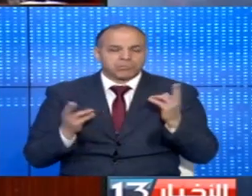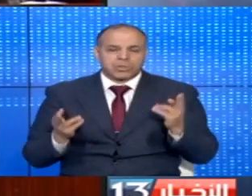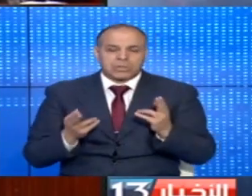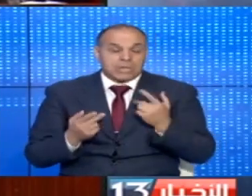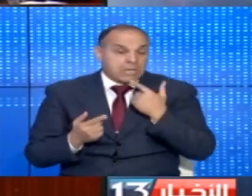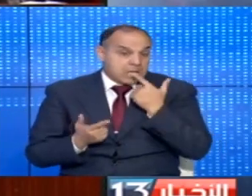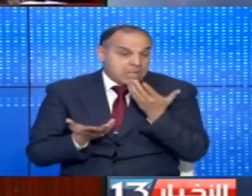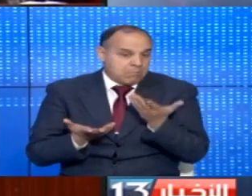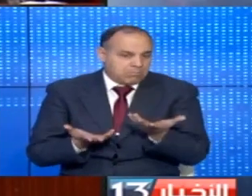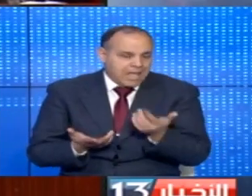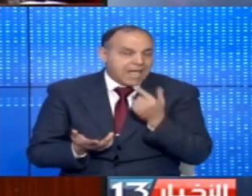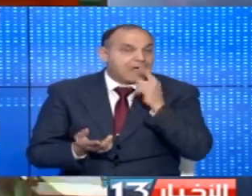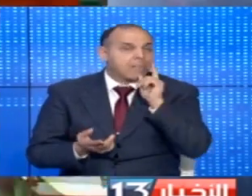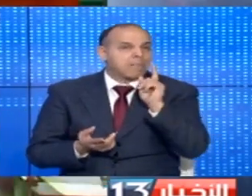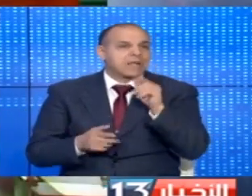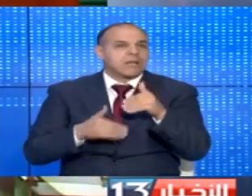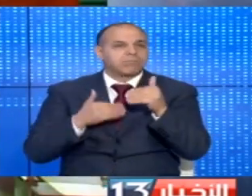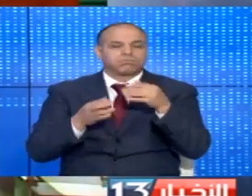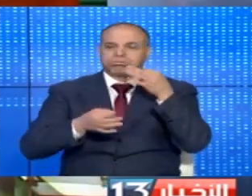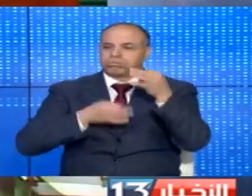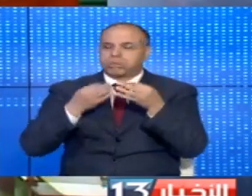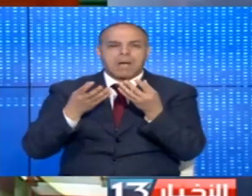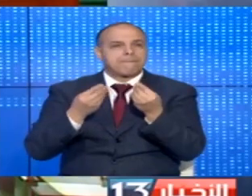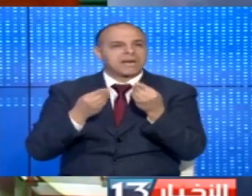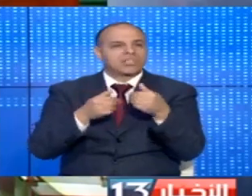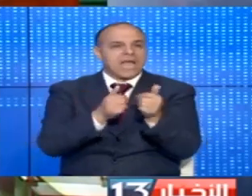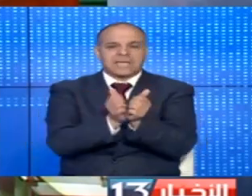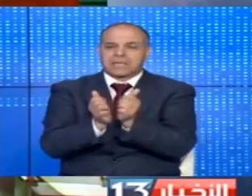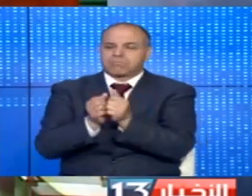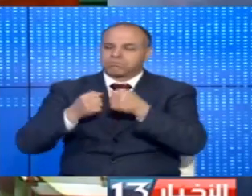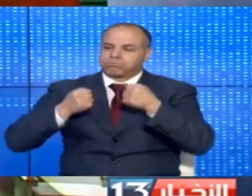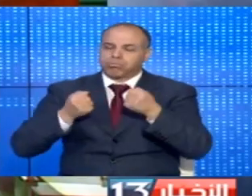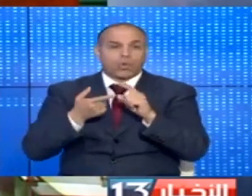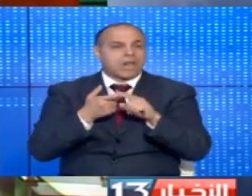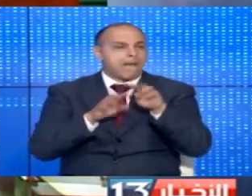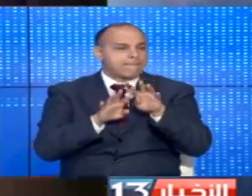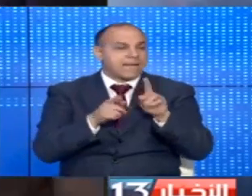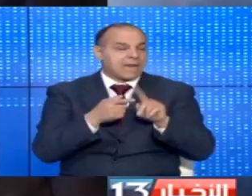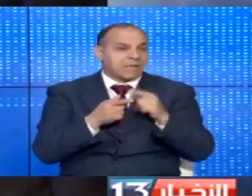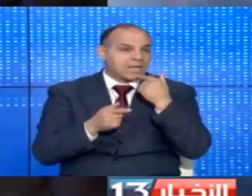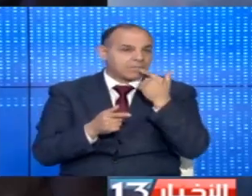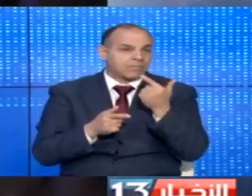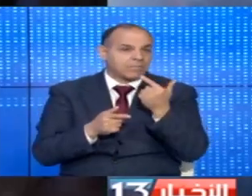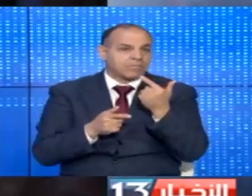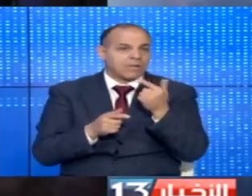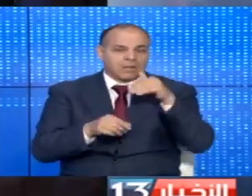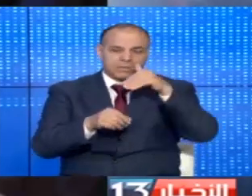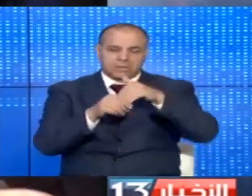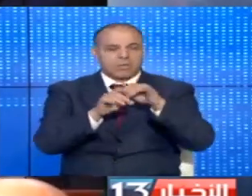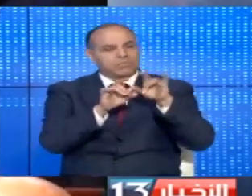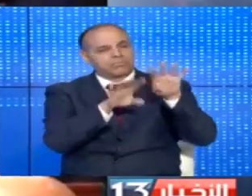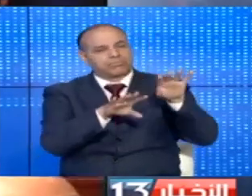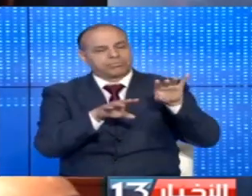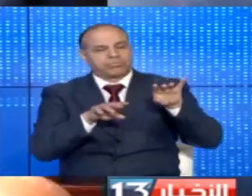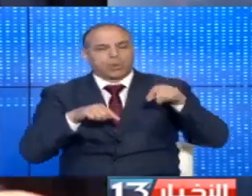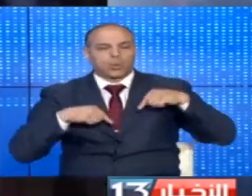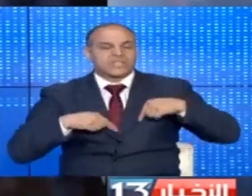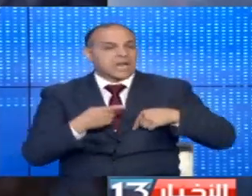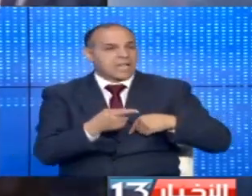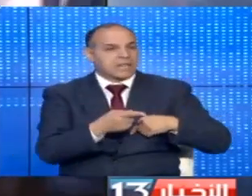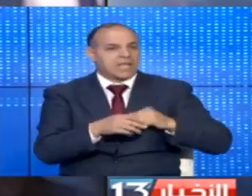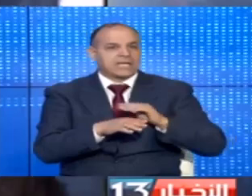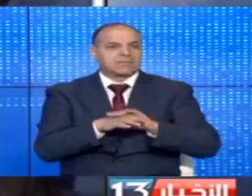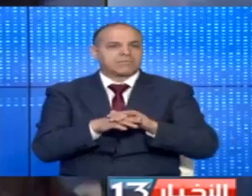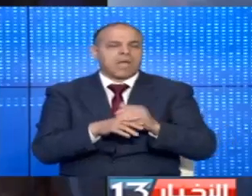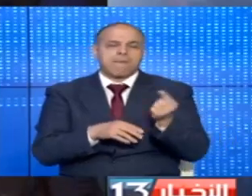الجزم بها خاصه بعد تصريحات عدد من الاحزاب الممثله في البرلمان بعدم التصويت لحكومه الجمعه لاسباب